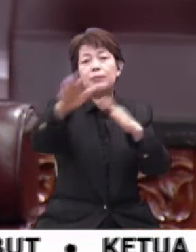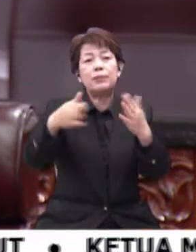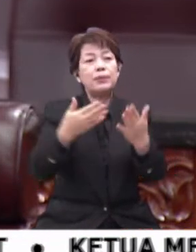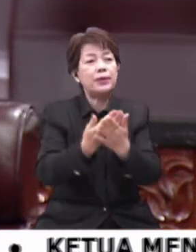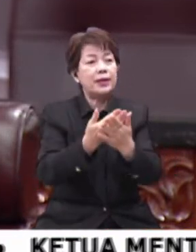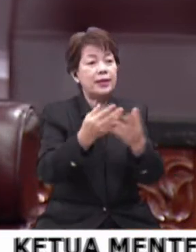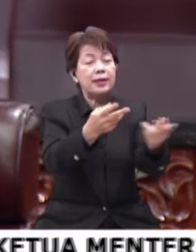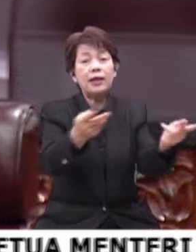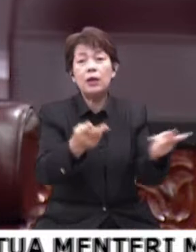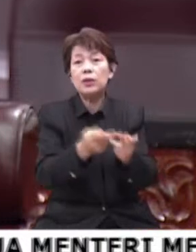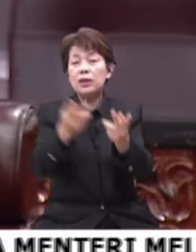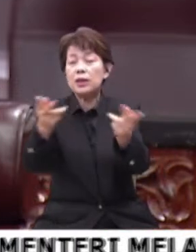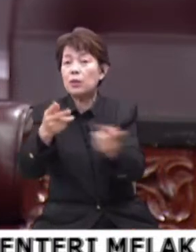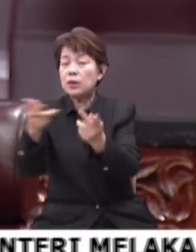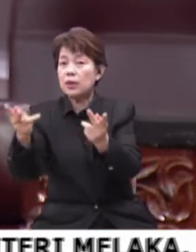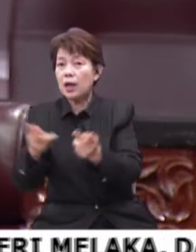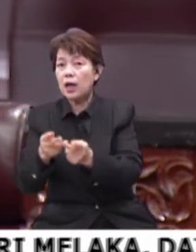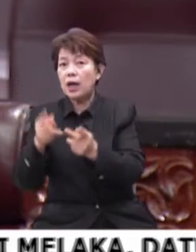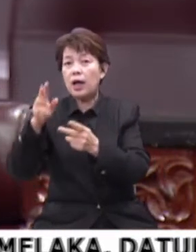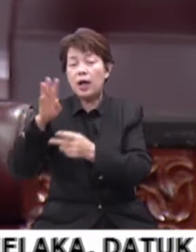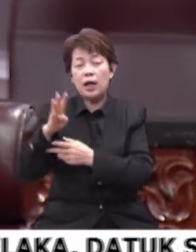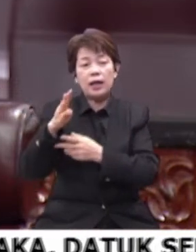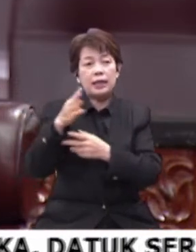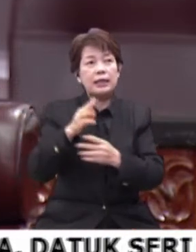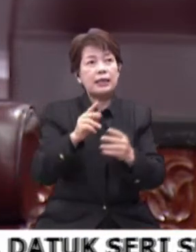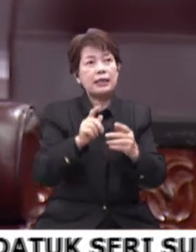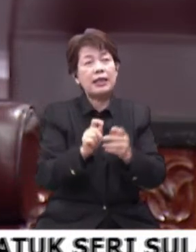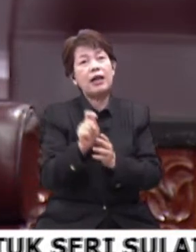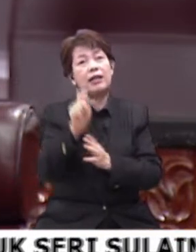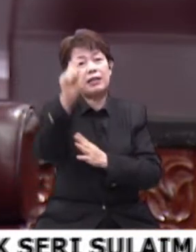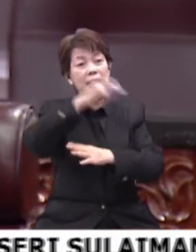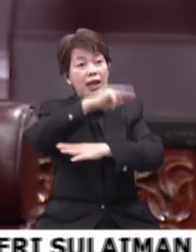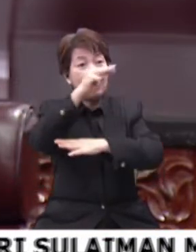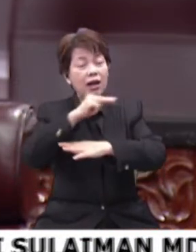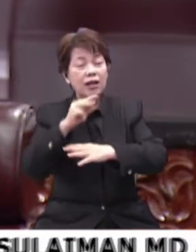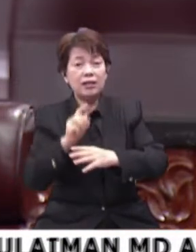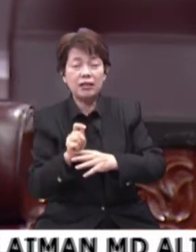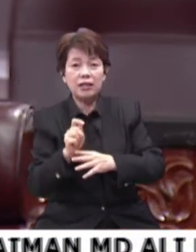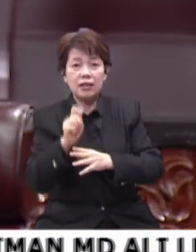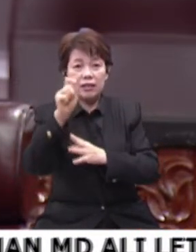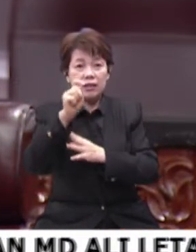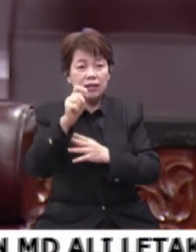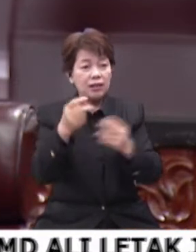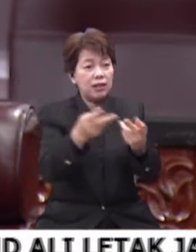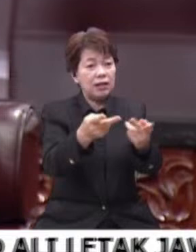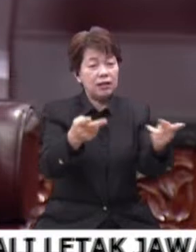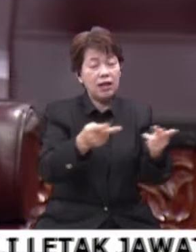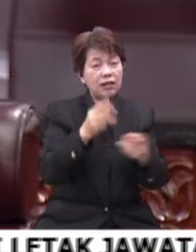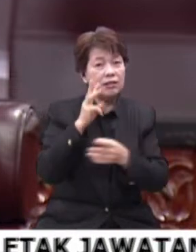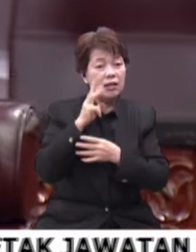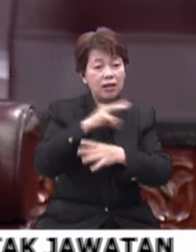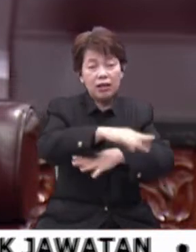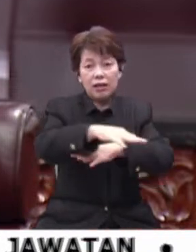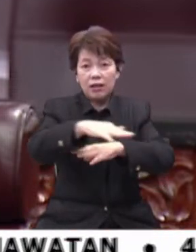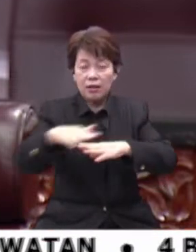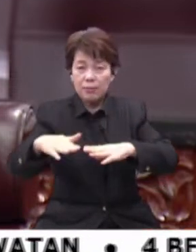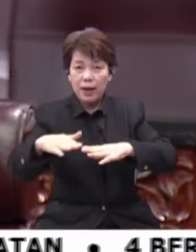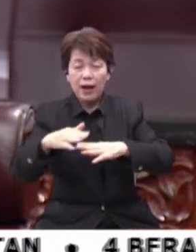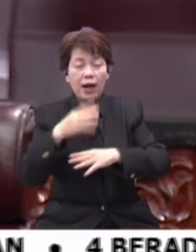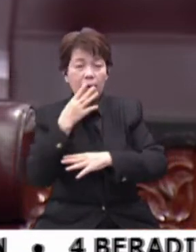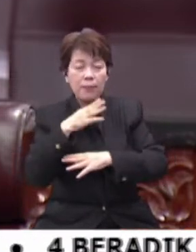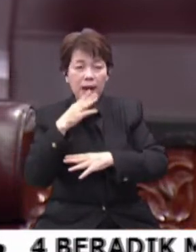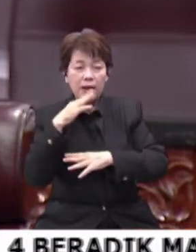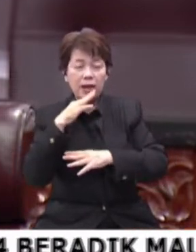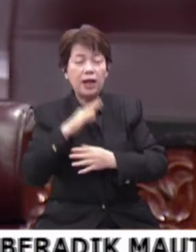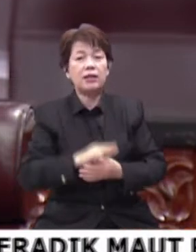kawasan Raya bakau kawasan Tanah Tinggi Tasik habitat fauna serta kolam air panas sehingga